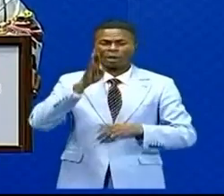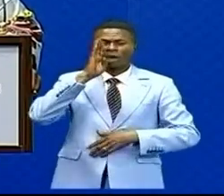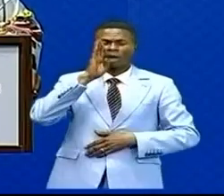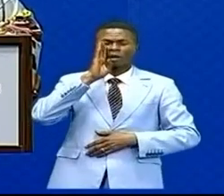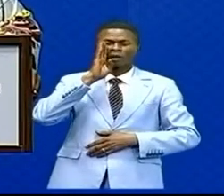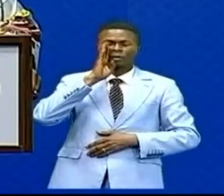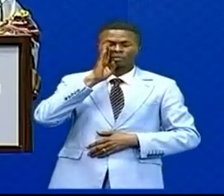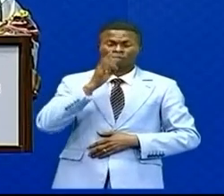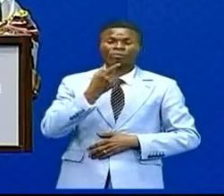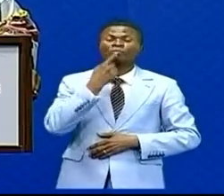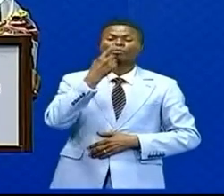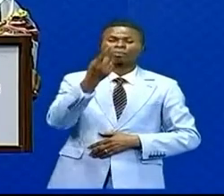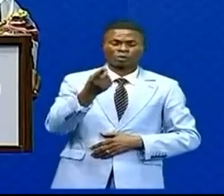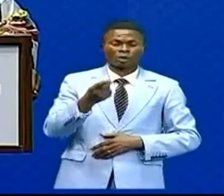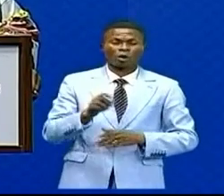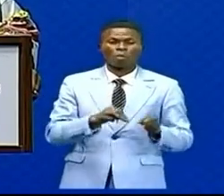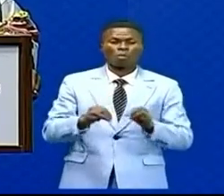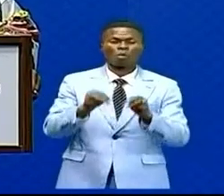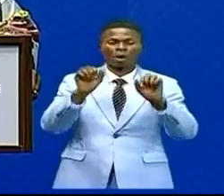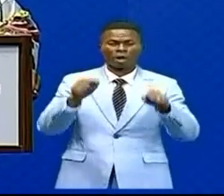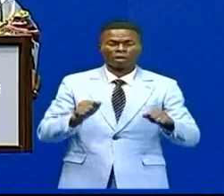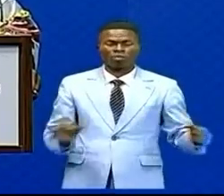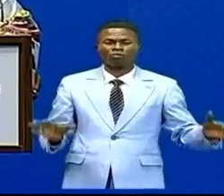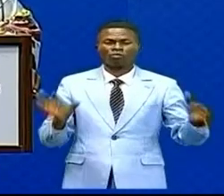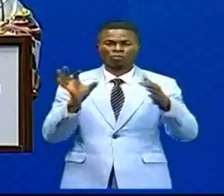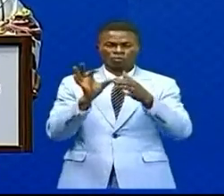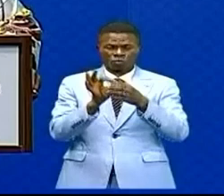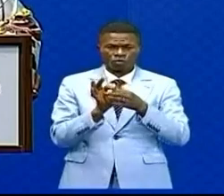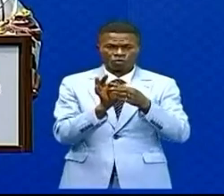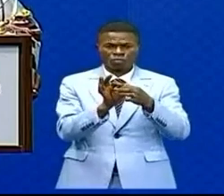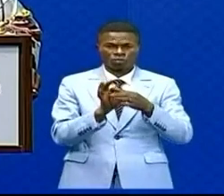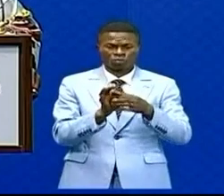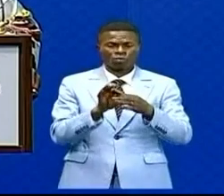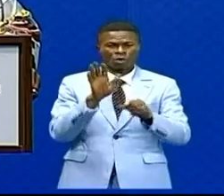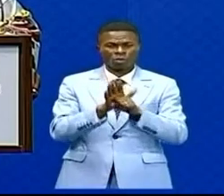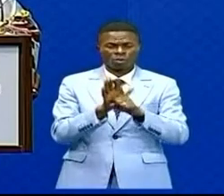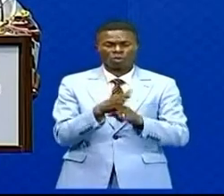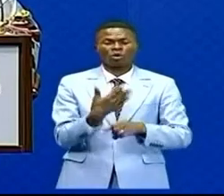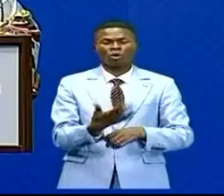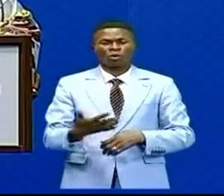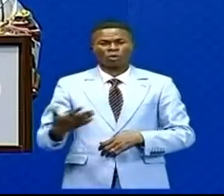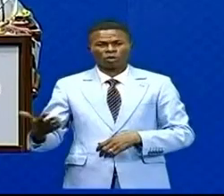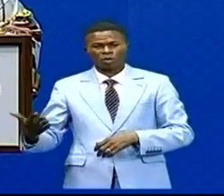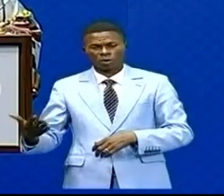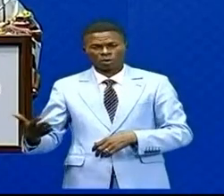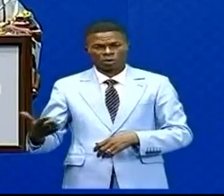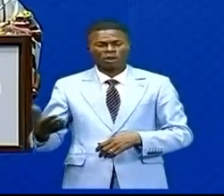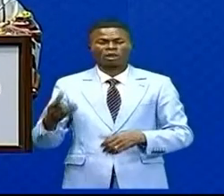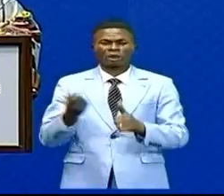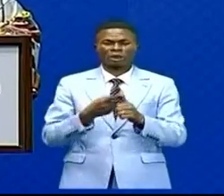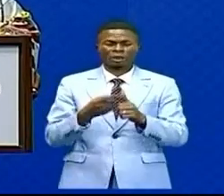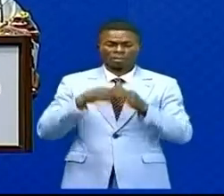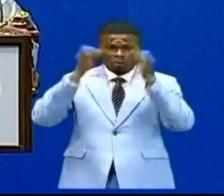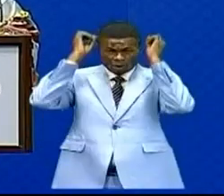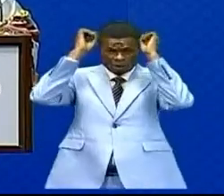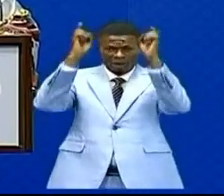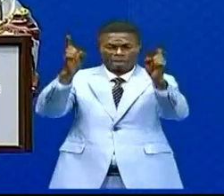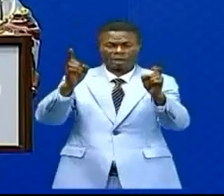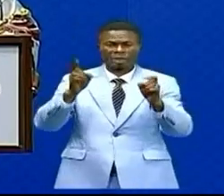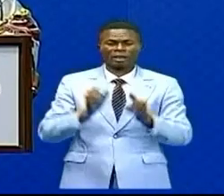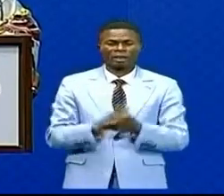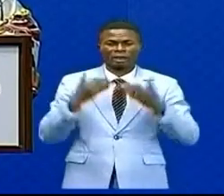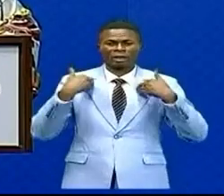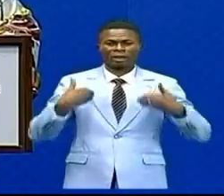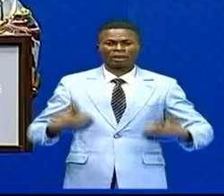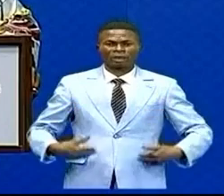été évoqué les possibilités de collaboration dans divers domaines, dont celui de l'éducation, de la